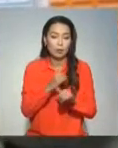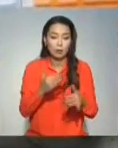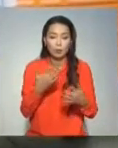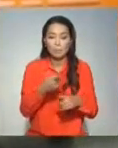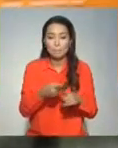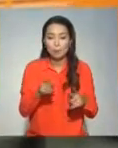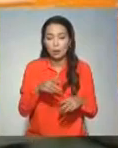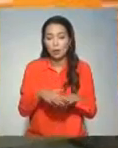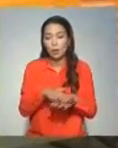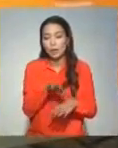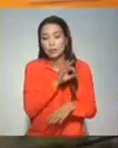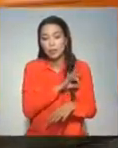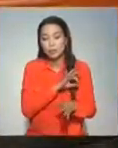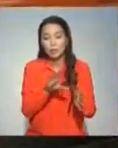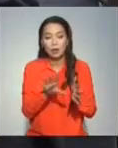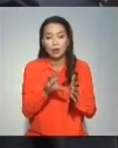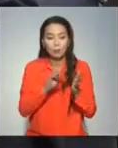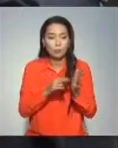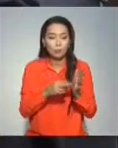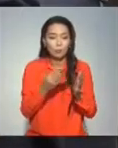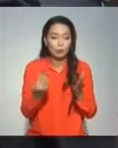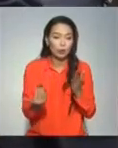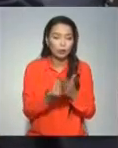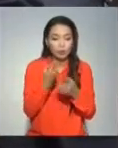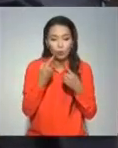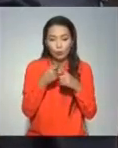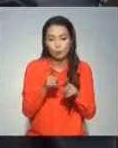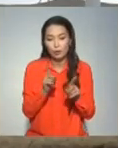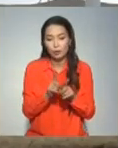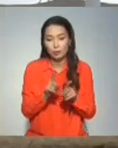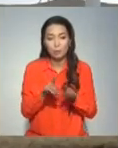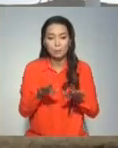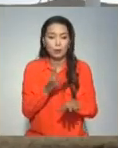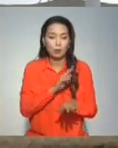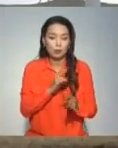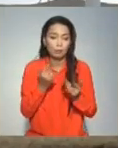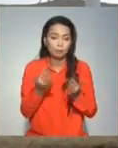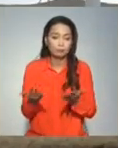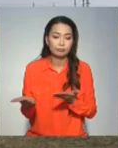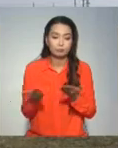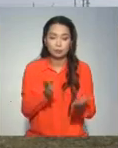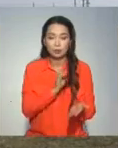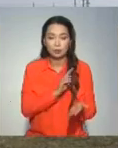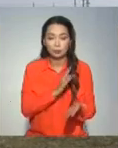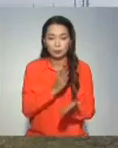всей используемой электроэнергии вырабатывается новыми мощностями. Яна Гладкова, Анара Сюмбаева, Астана Таймс.